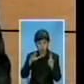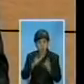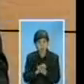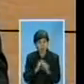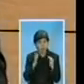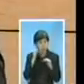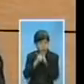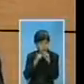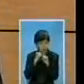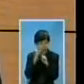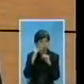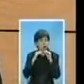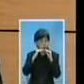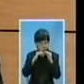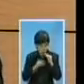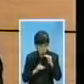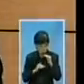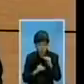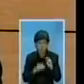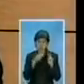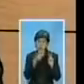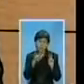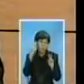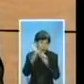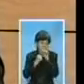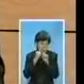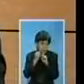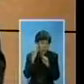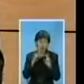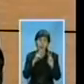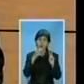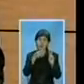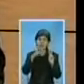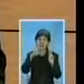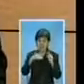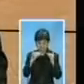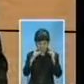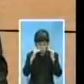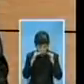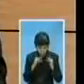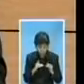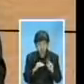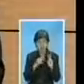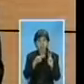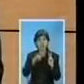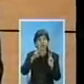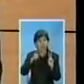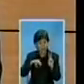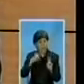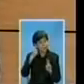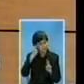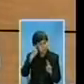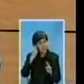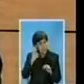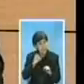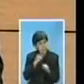ที่ไม่สามารถรับรู้ข้อมูลได้ทั้งนี้ยังเป็นห่วงเรื่องของความทุจริตเพราะก่อนหน้านี้มีเรื่องการทุจริตเกิดขึ้นรวมถึงมีข้อมูลที่ไม่โปร่ง